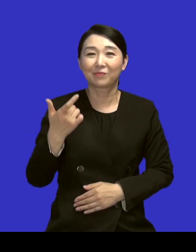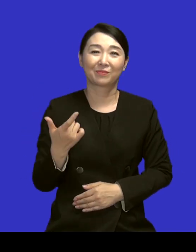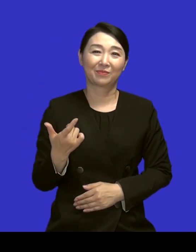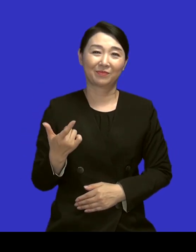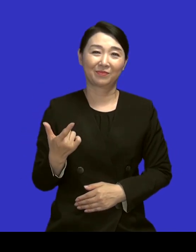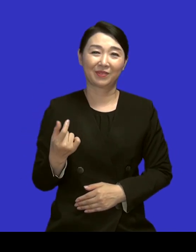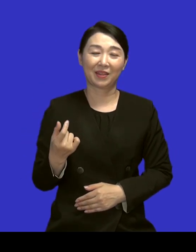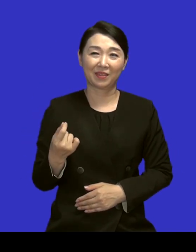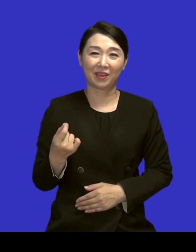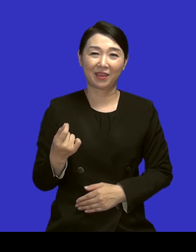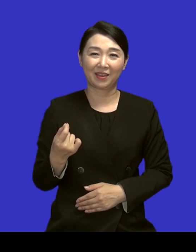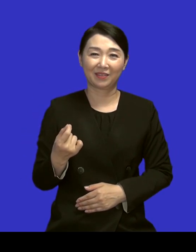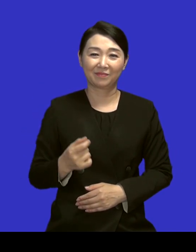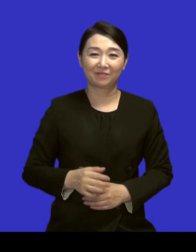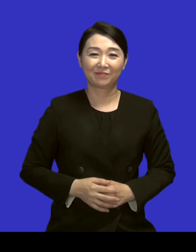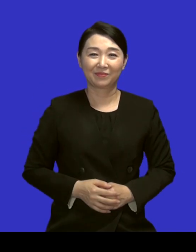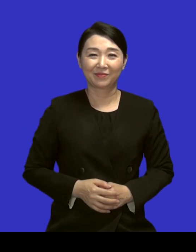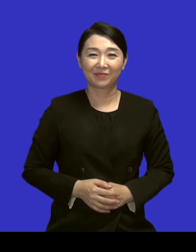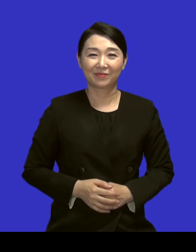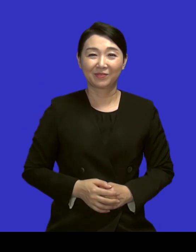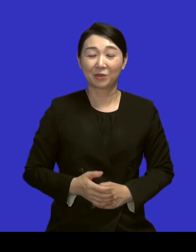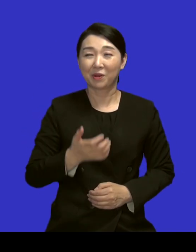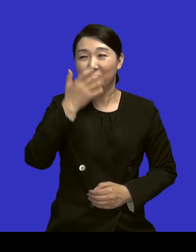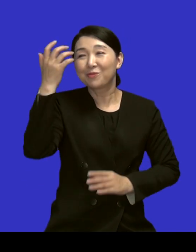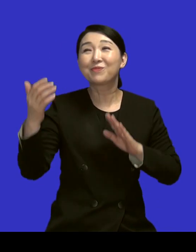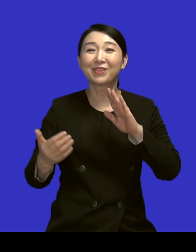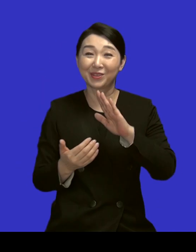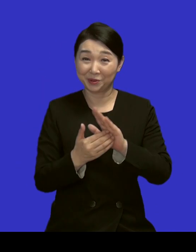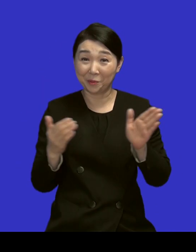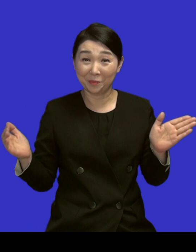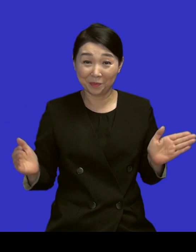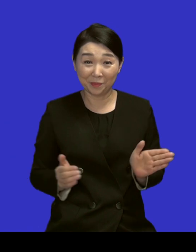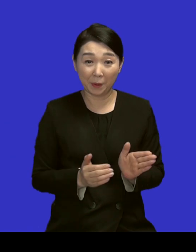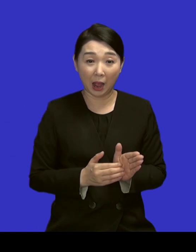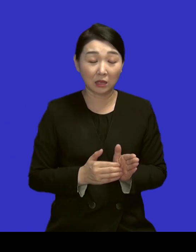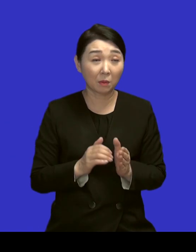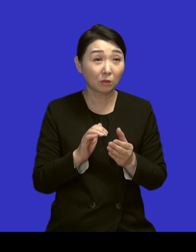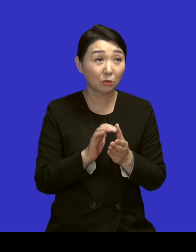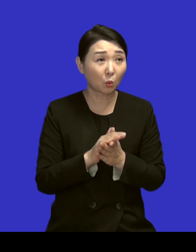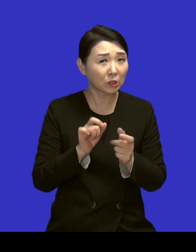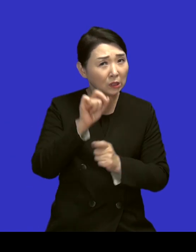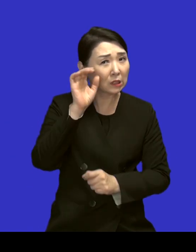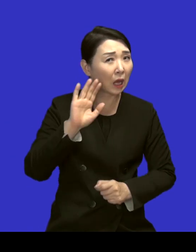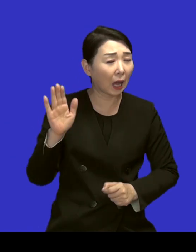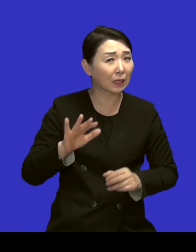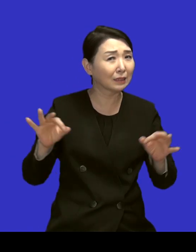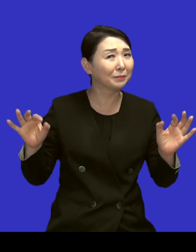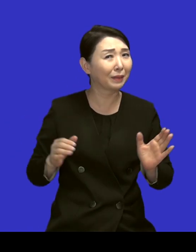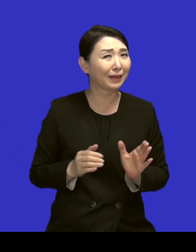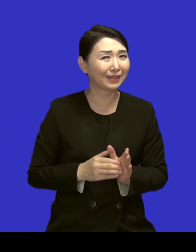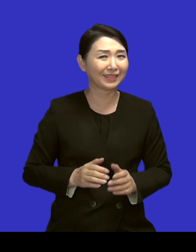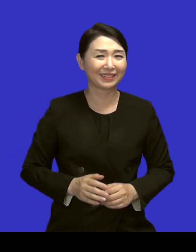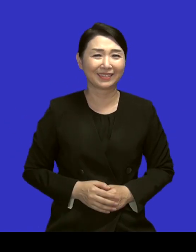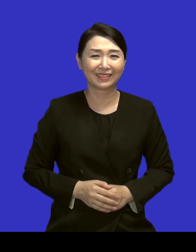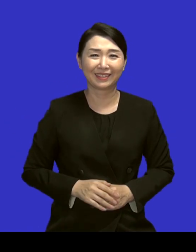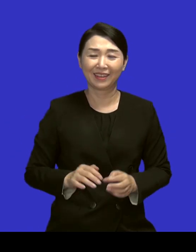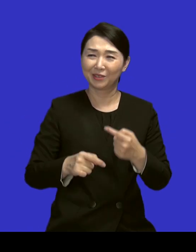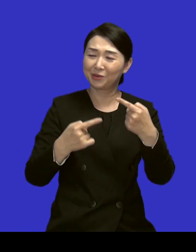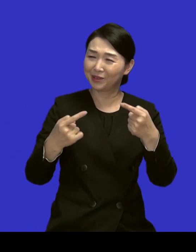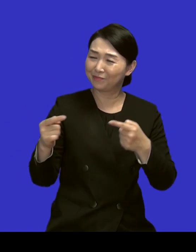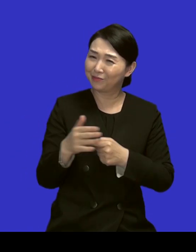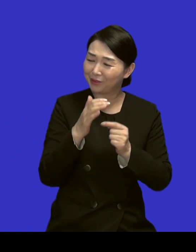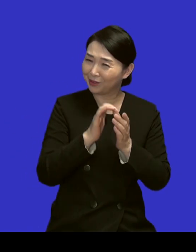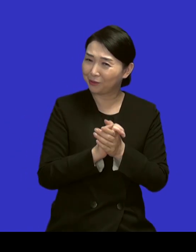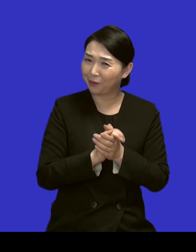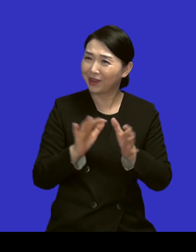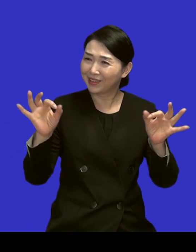버킷리스트가 이루어지는 시간입니다. 소원 야. 성취하신 거네요. 그죠? 그렇죠. 근데 기도 기간이 그렇게 길지가 않네요. 1월 1일부터 1월 1일이네.